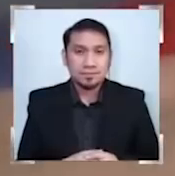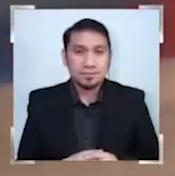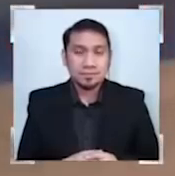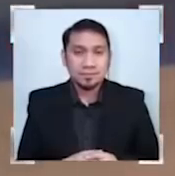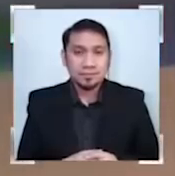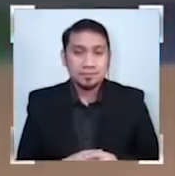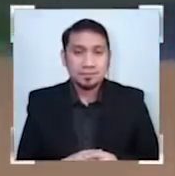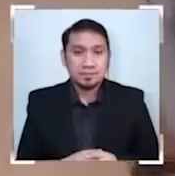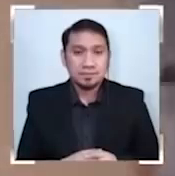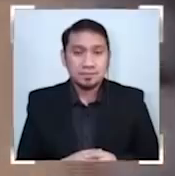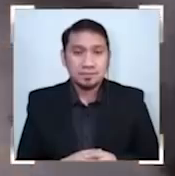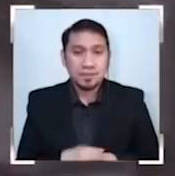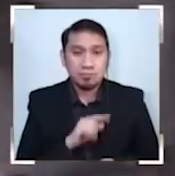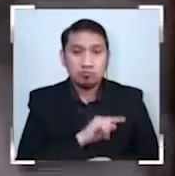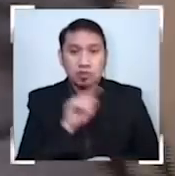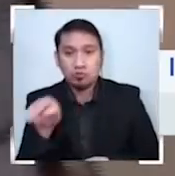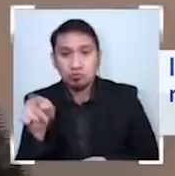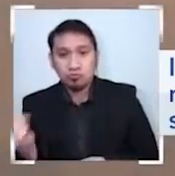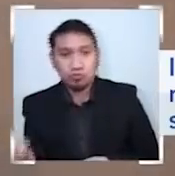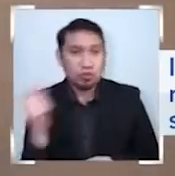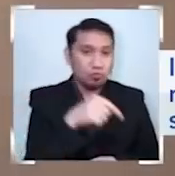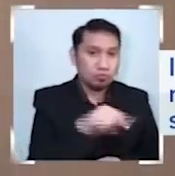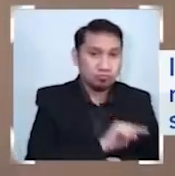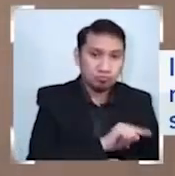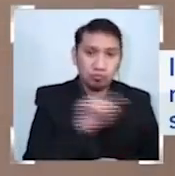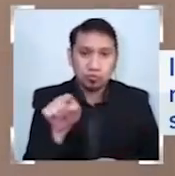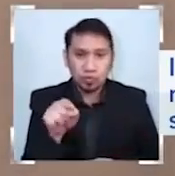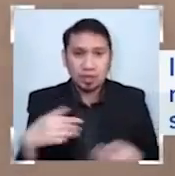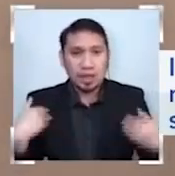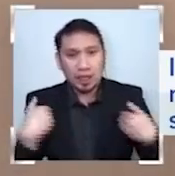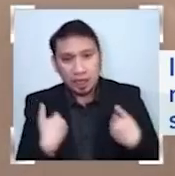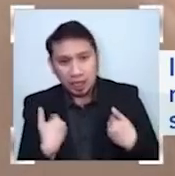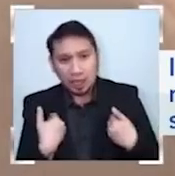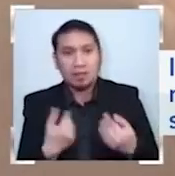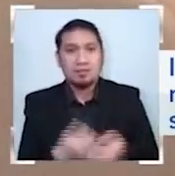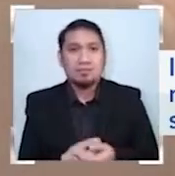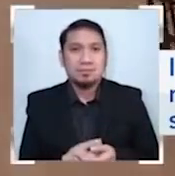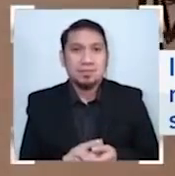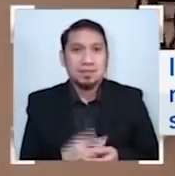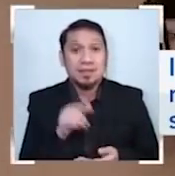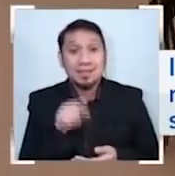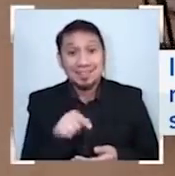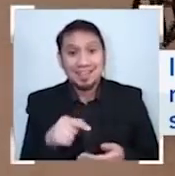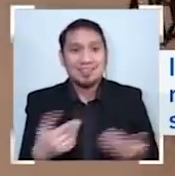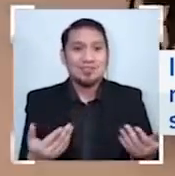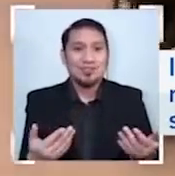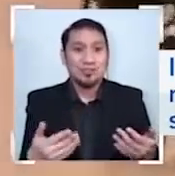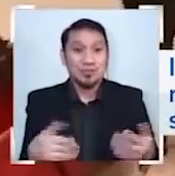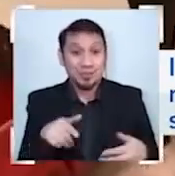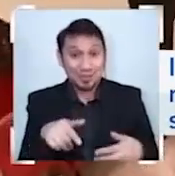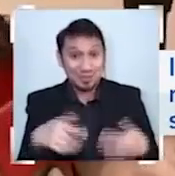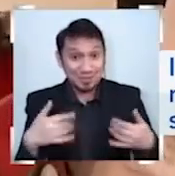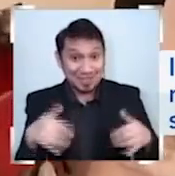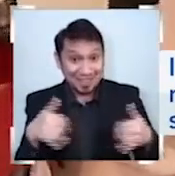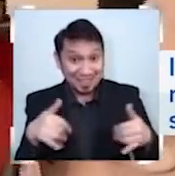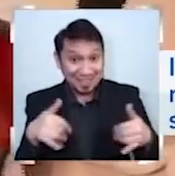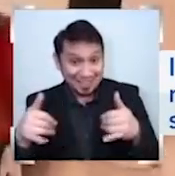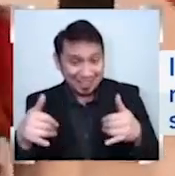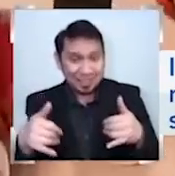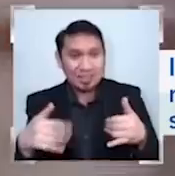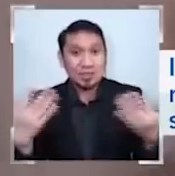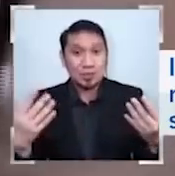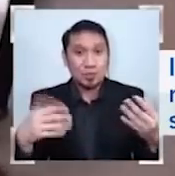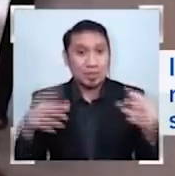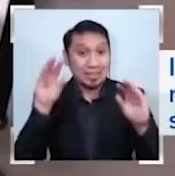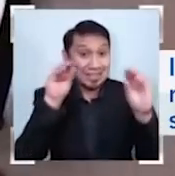Takbo rito, takbo roon, hanggang sa mapagod. Ganyan nag-enjoy si Gavin sa playpen ng Star City na muling binuksan ngayong